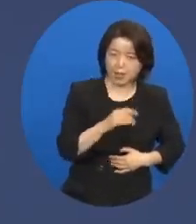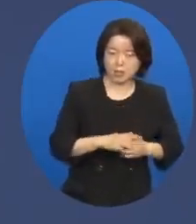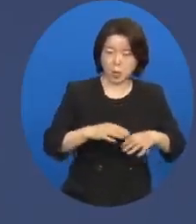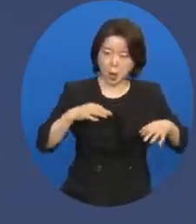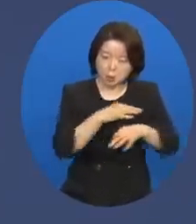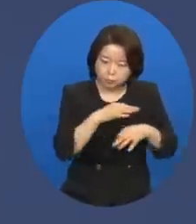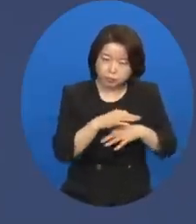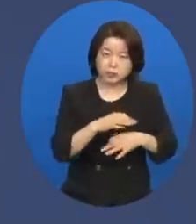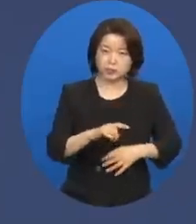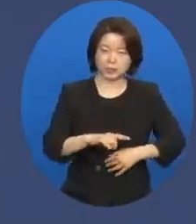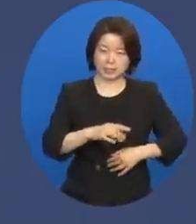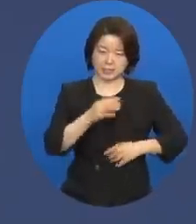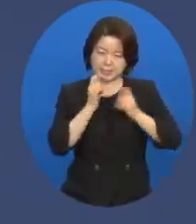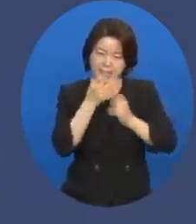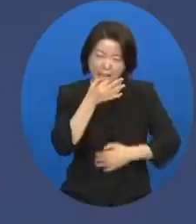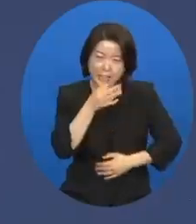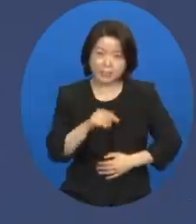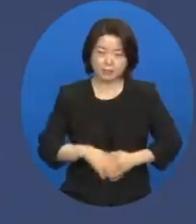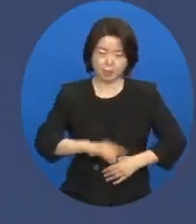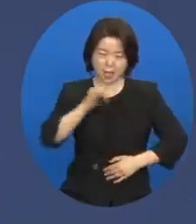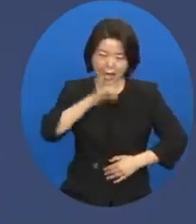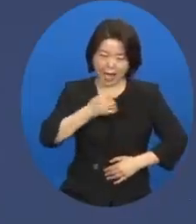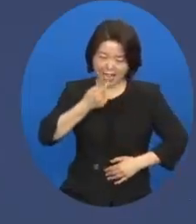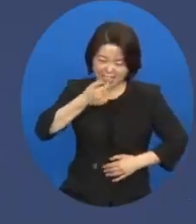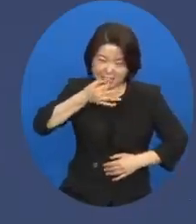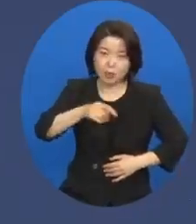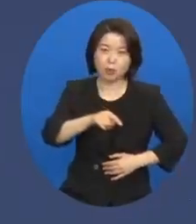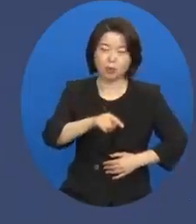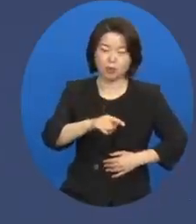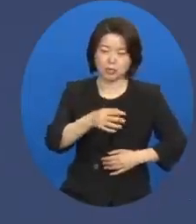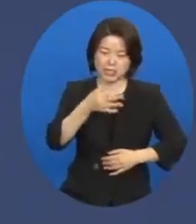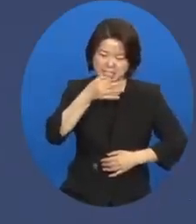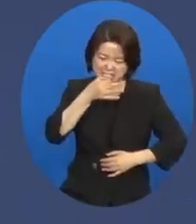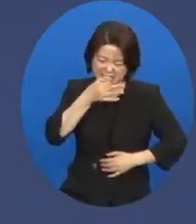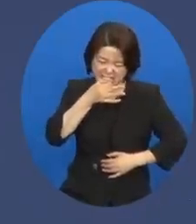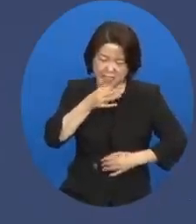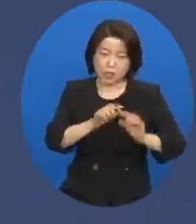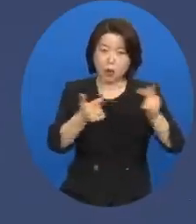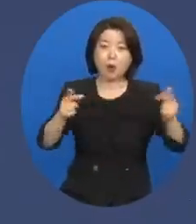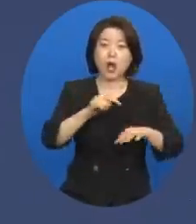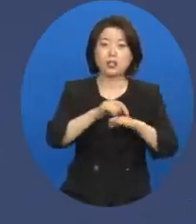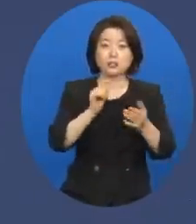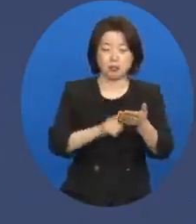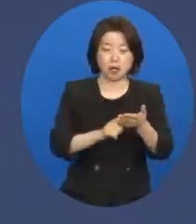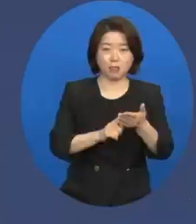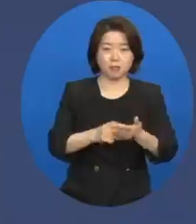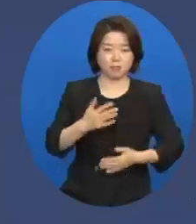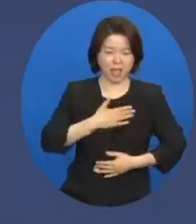부정과 사욕과 악한 정욕과 탐심. 이게 계속